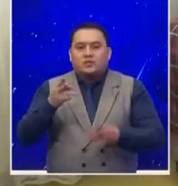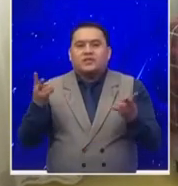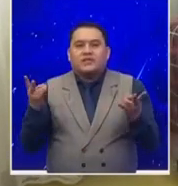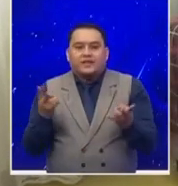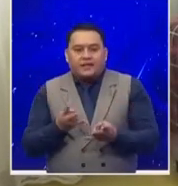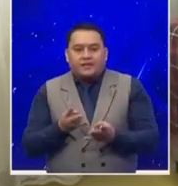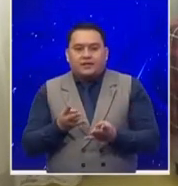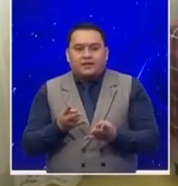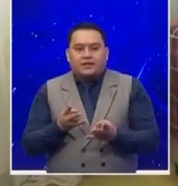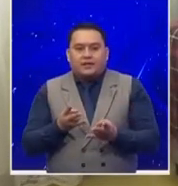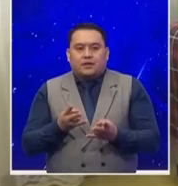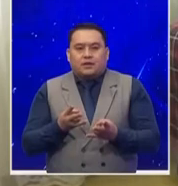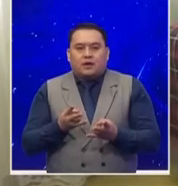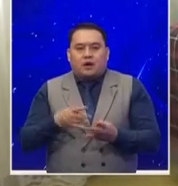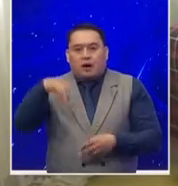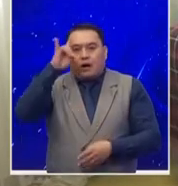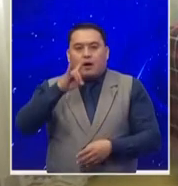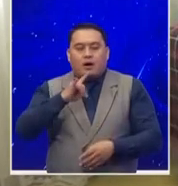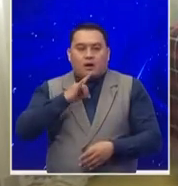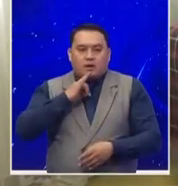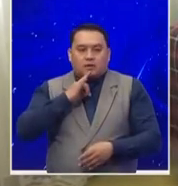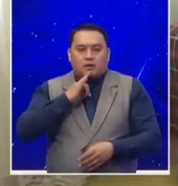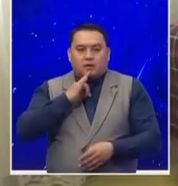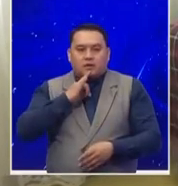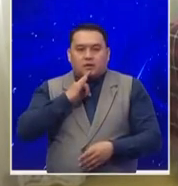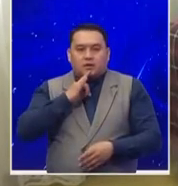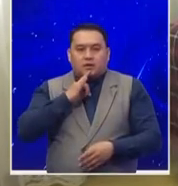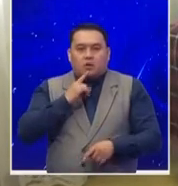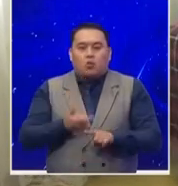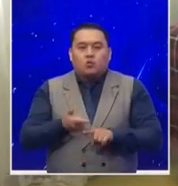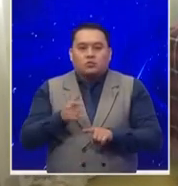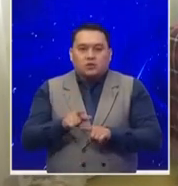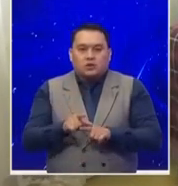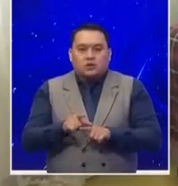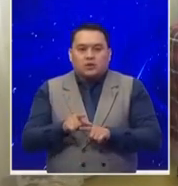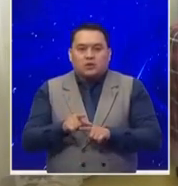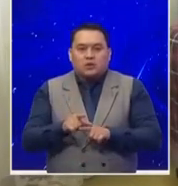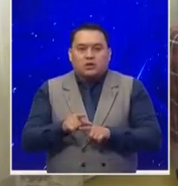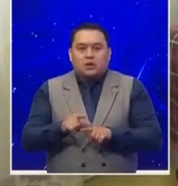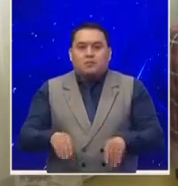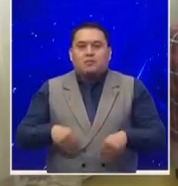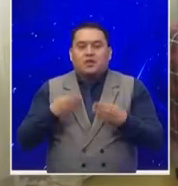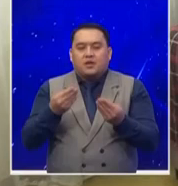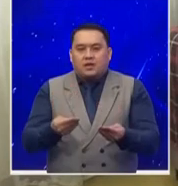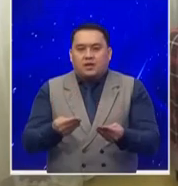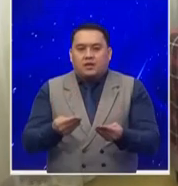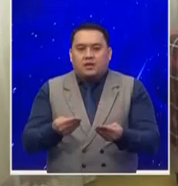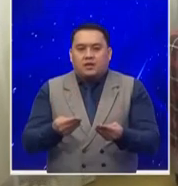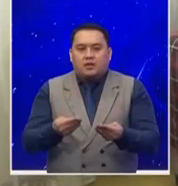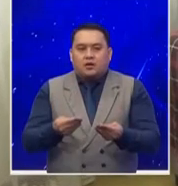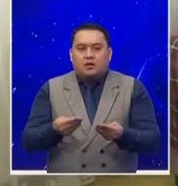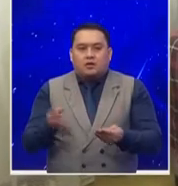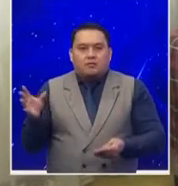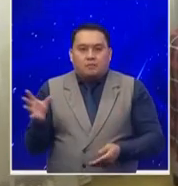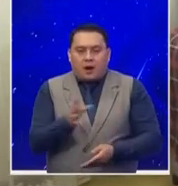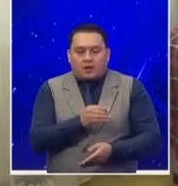бұл. Бұл қазақтың тарих өшпесін. Қазақтың осы жеті атасынан бергелі жатқан бұйымдар бұның